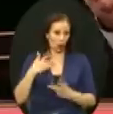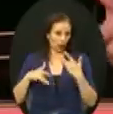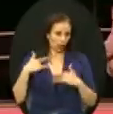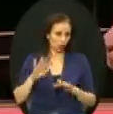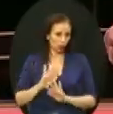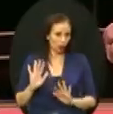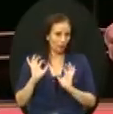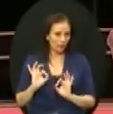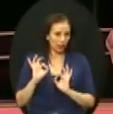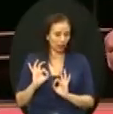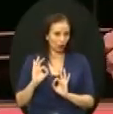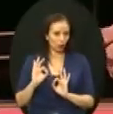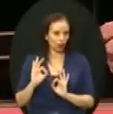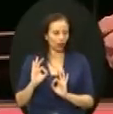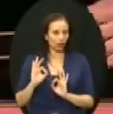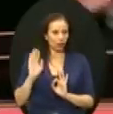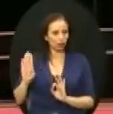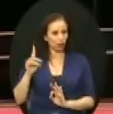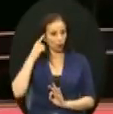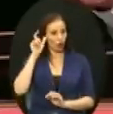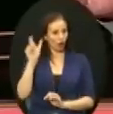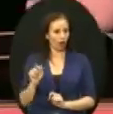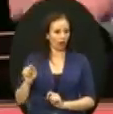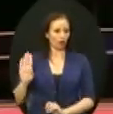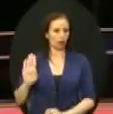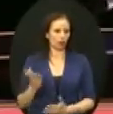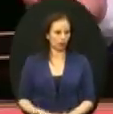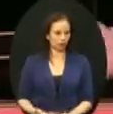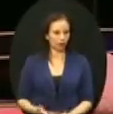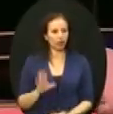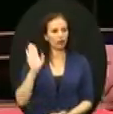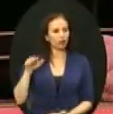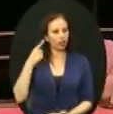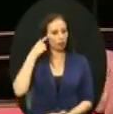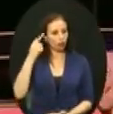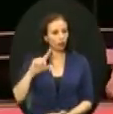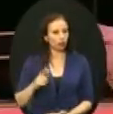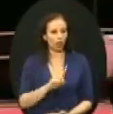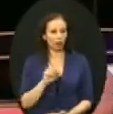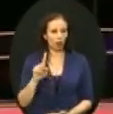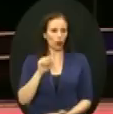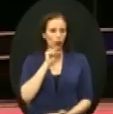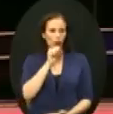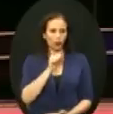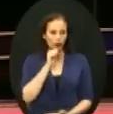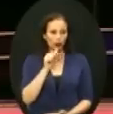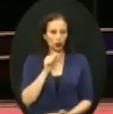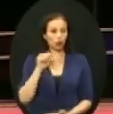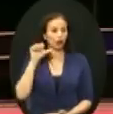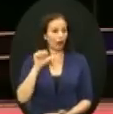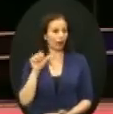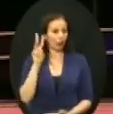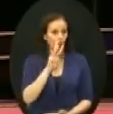מה בדיוק חושב נפתלי בנט על בנימין נתניהו, ואנחנו גם יודעים למה לא רצו להכניס את הילד